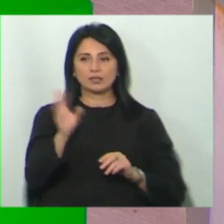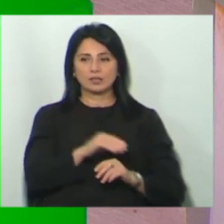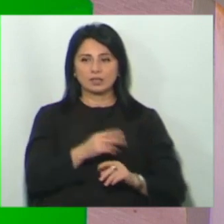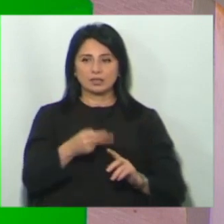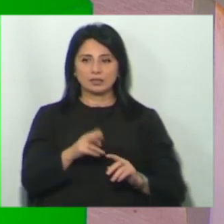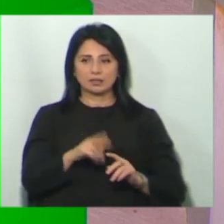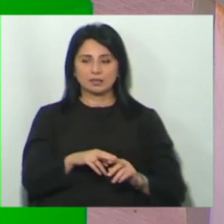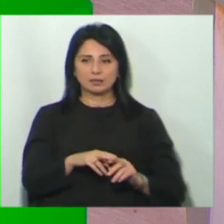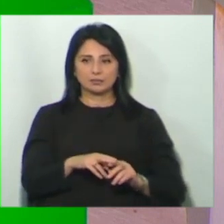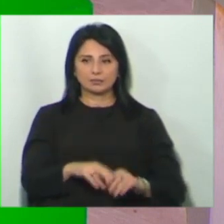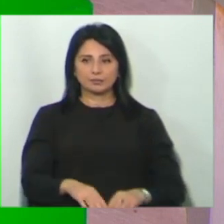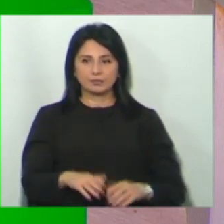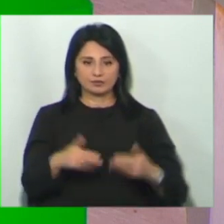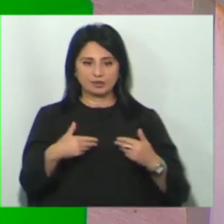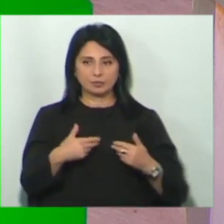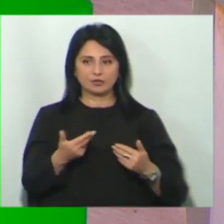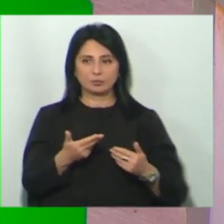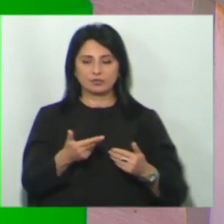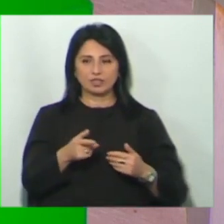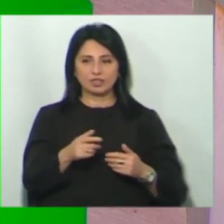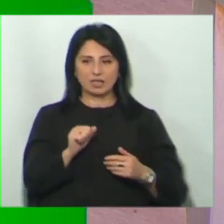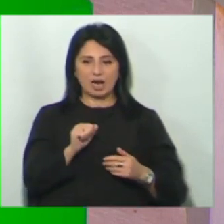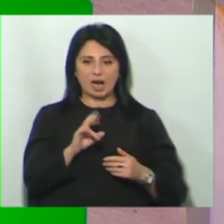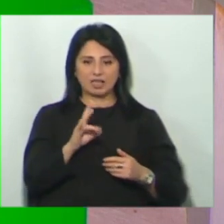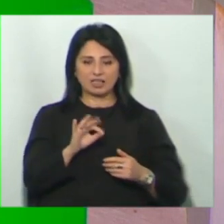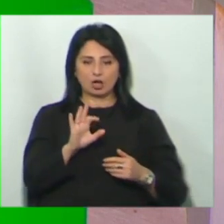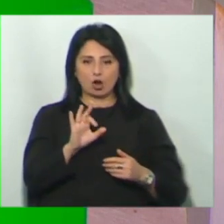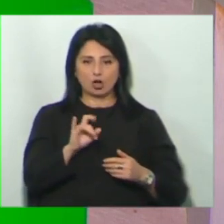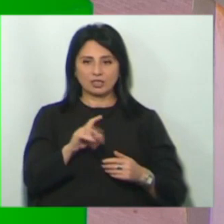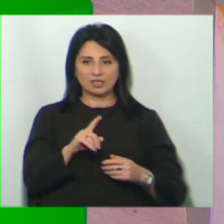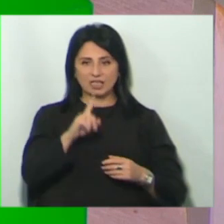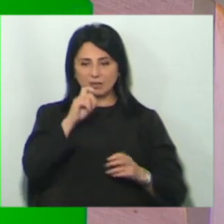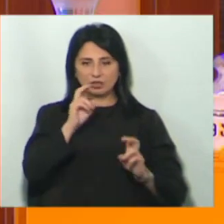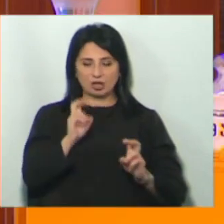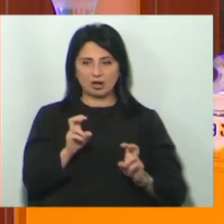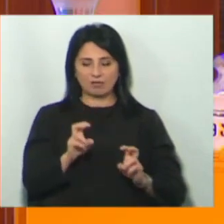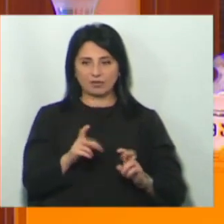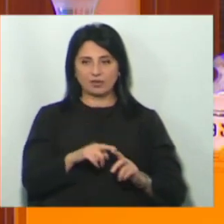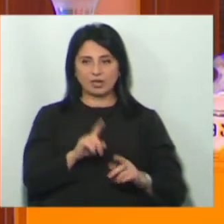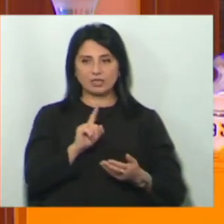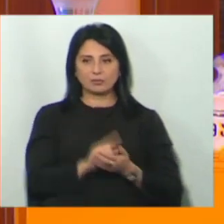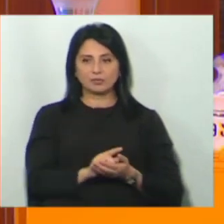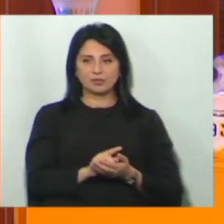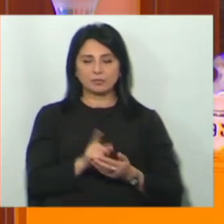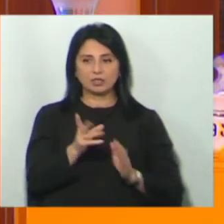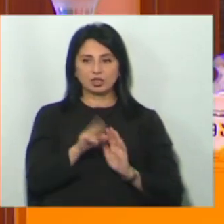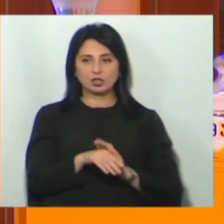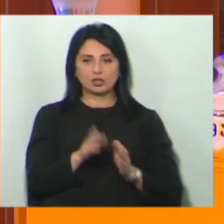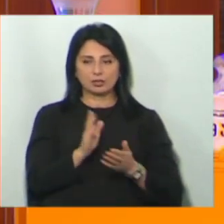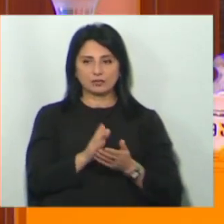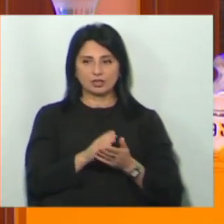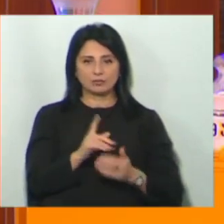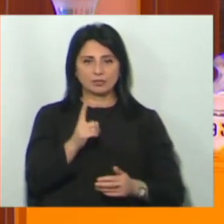ის ვიტამინი, რომელიც ანტიოქსიდანტი, ანუ ანტიდამჟანგავია და რასაკვირველია, მათ შორის ეს